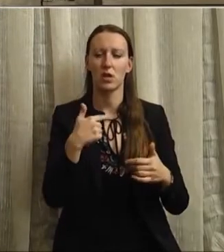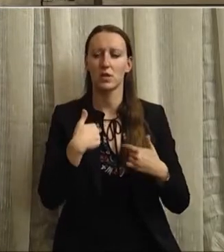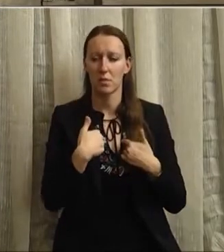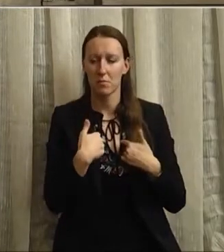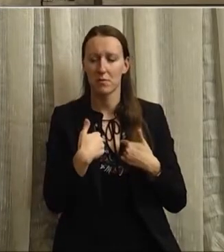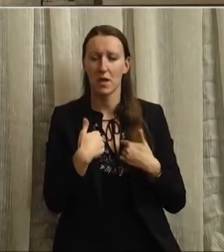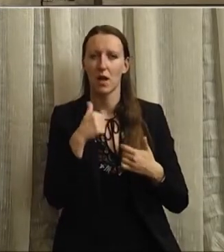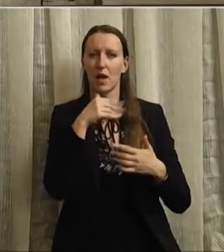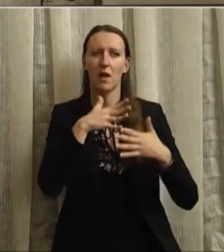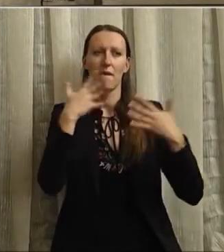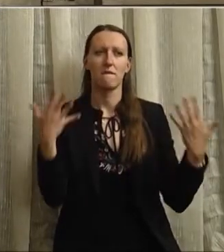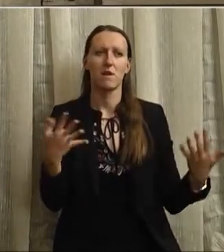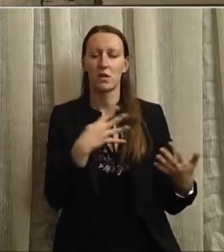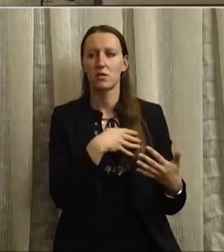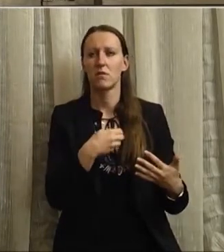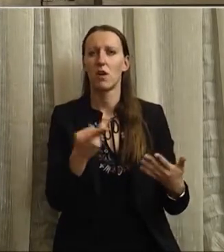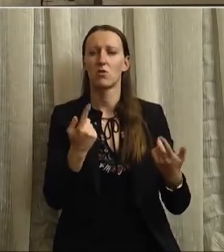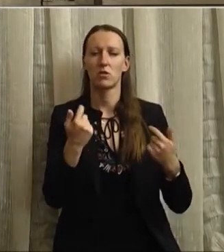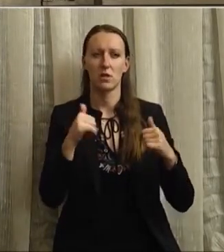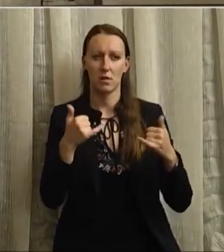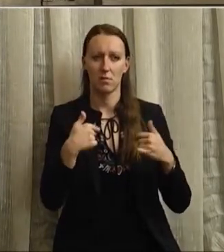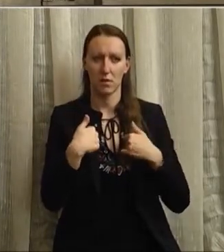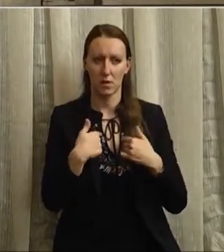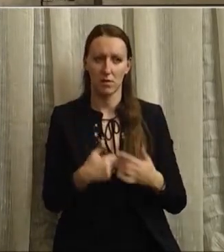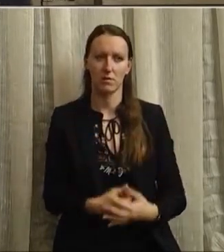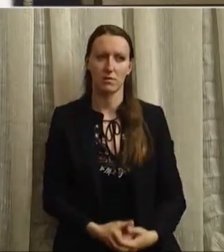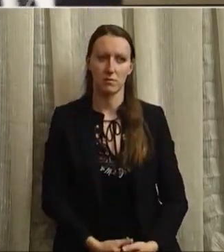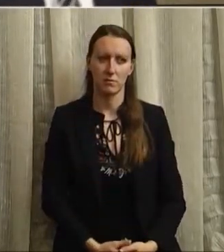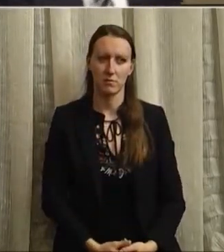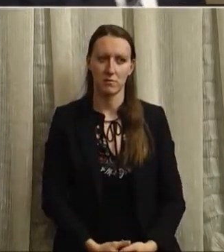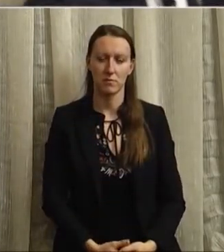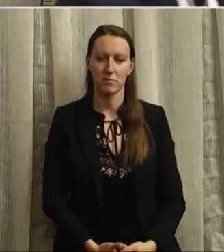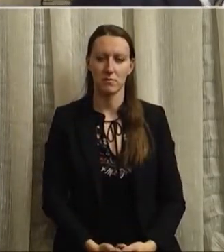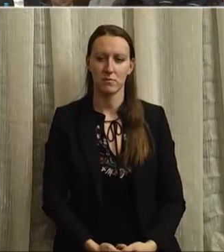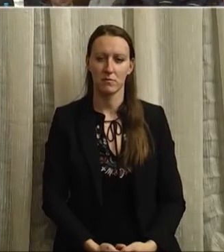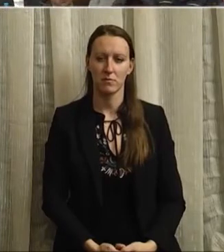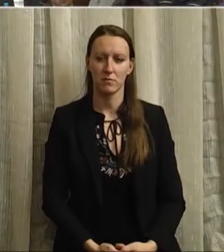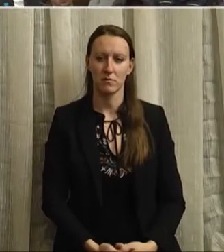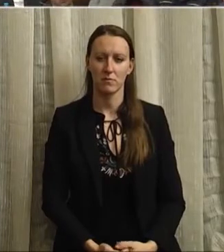jesam ili veći Hrvat od onoga što jesam.